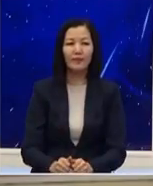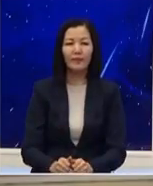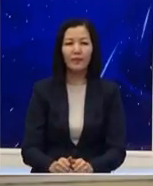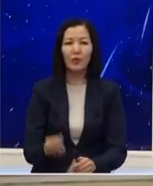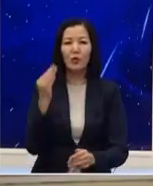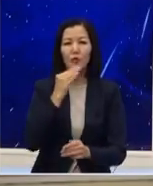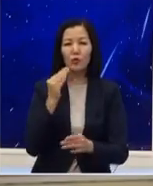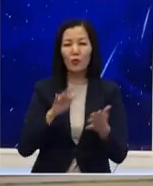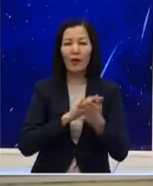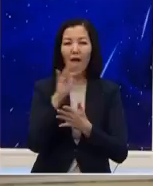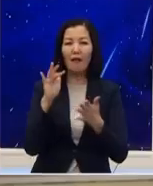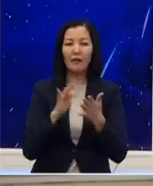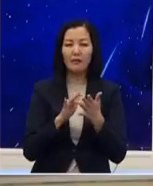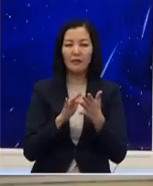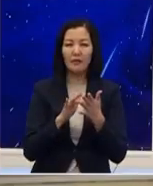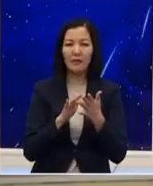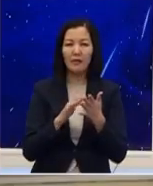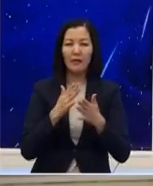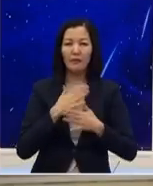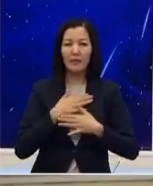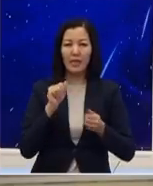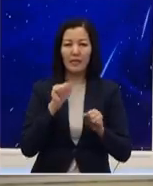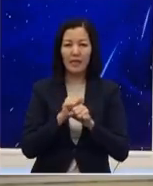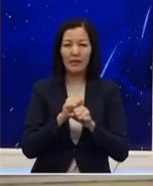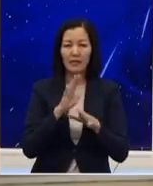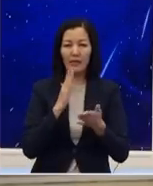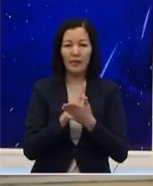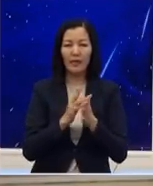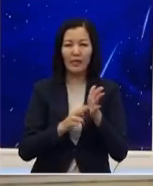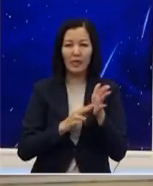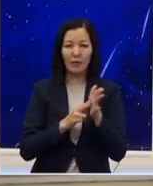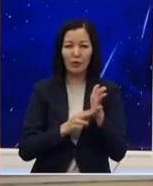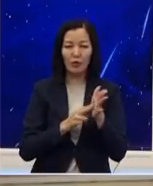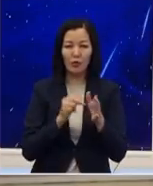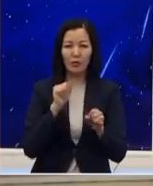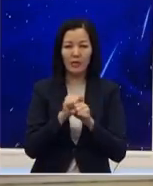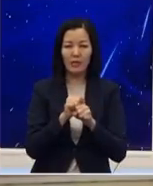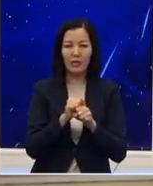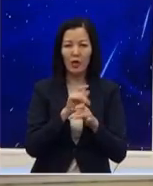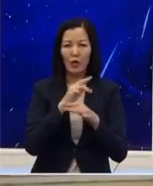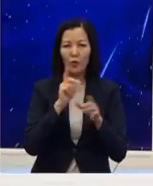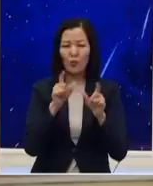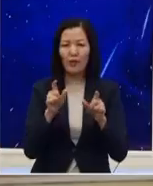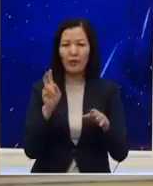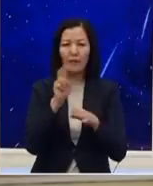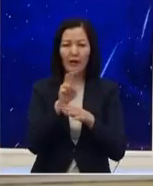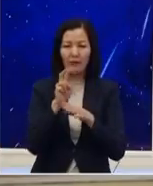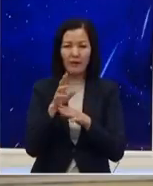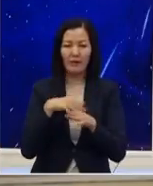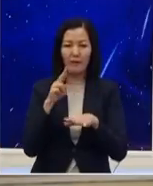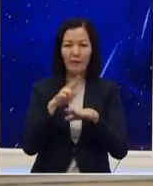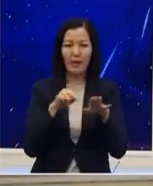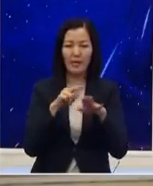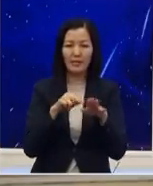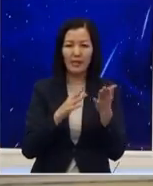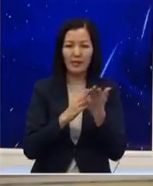Үштөбе қаласында өздеріңіз білесіздер, бізде станция бар, теміржол станциясы. Сол жерге көп адам қатынайды. Полиция